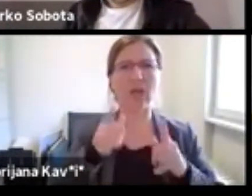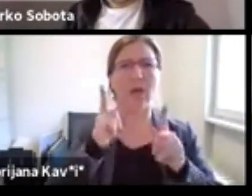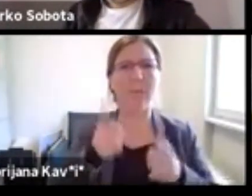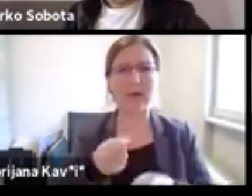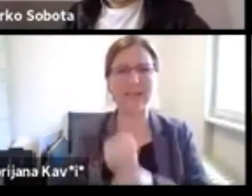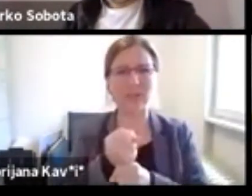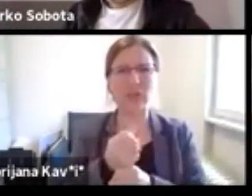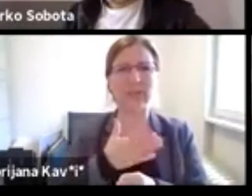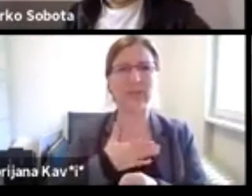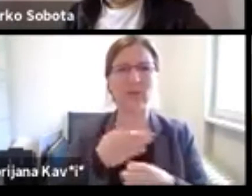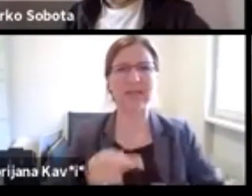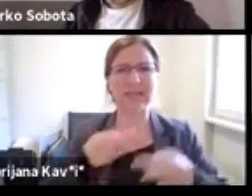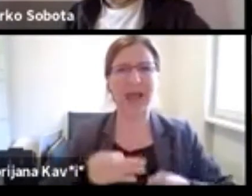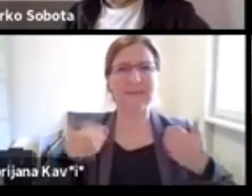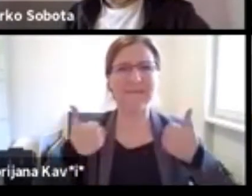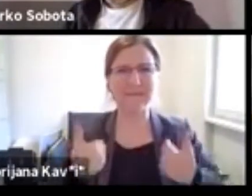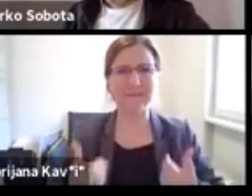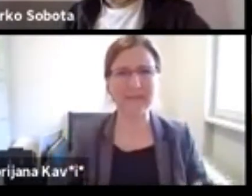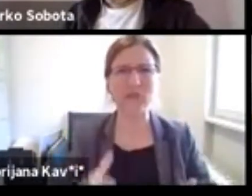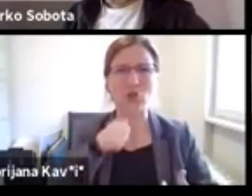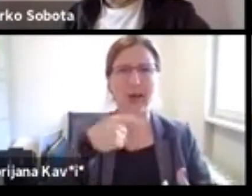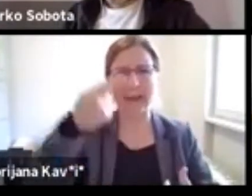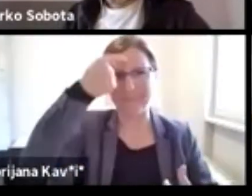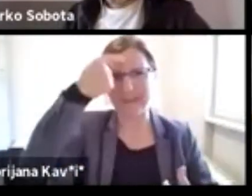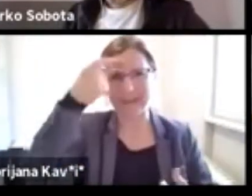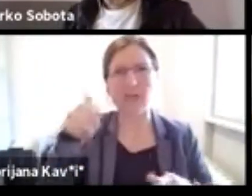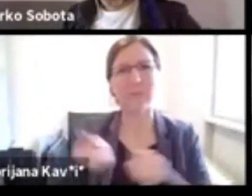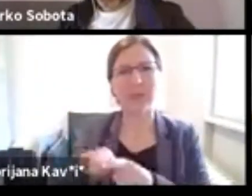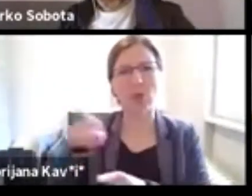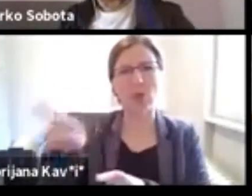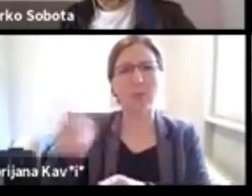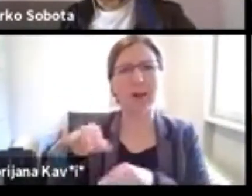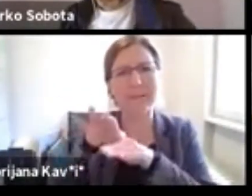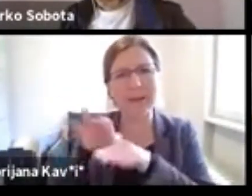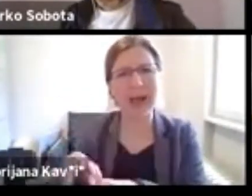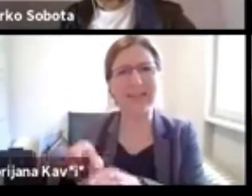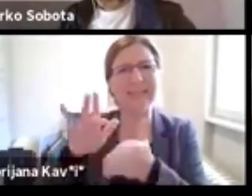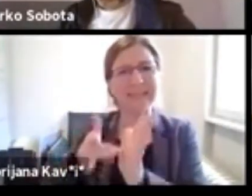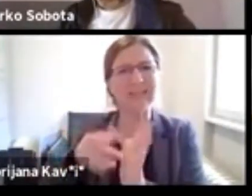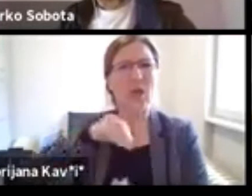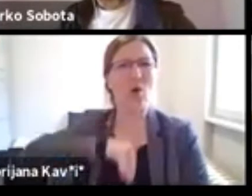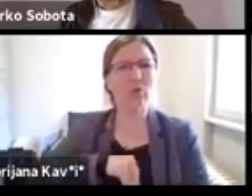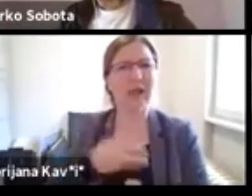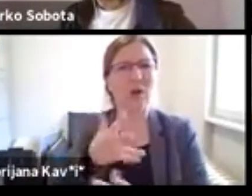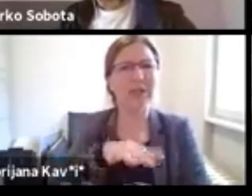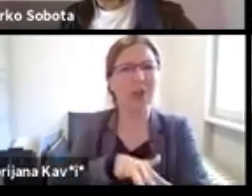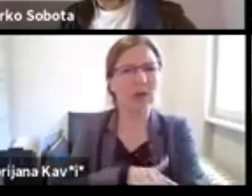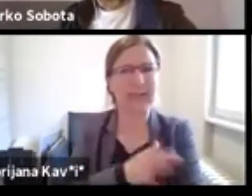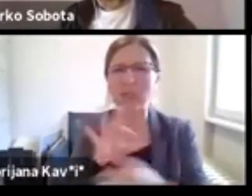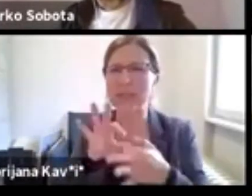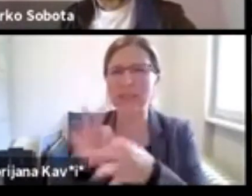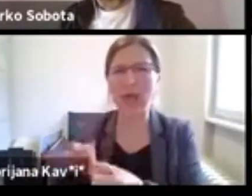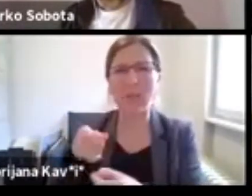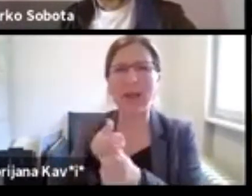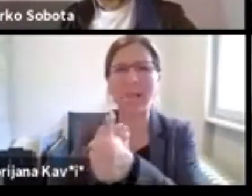zdravlje. Važno je da prate svoje simptome koje inače imaju u tijeku bolesti, kako bi mogli uočiti nekakvu razliku